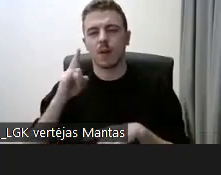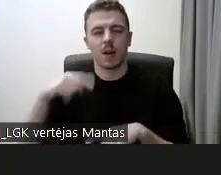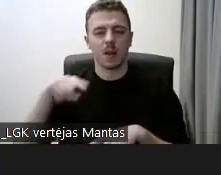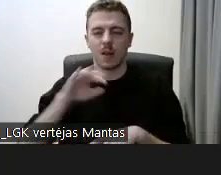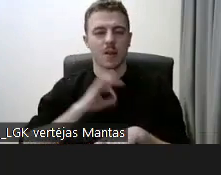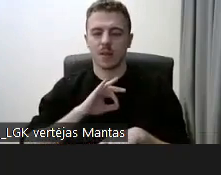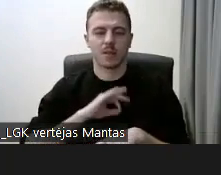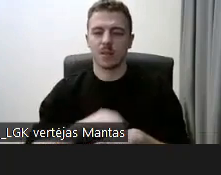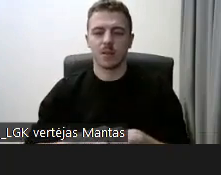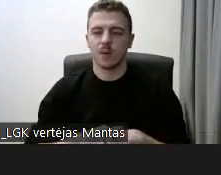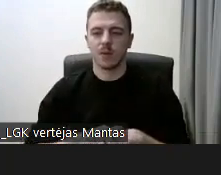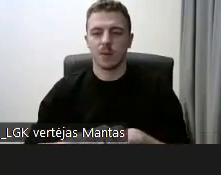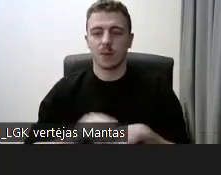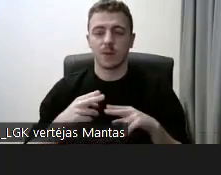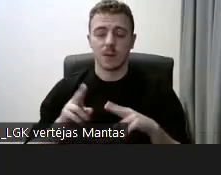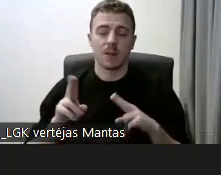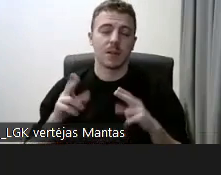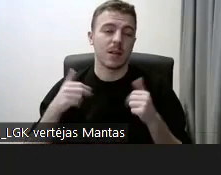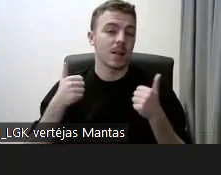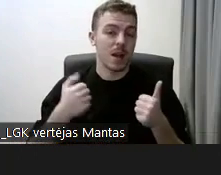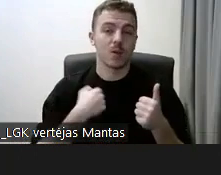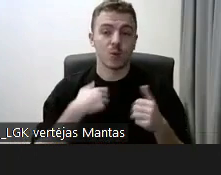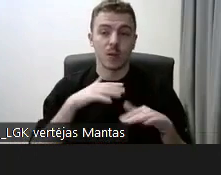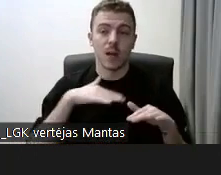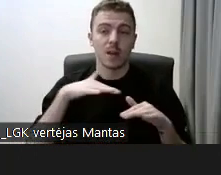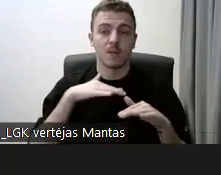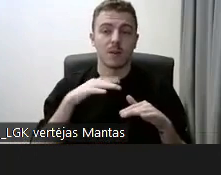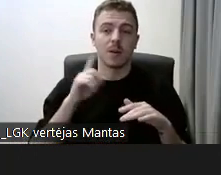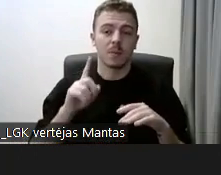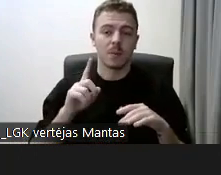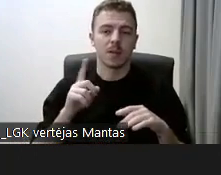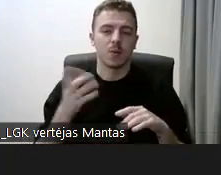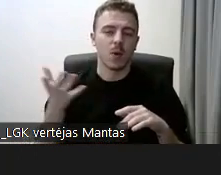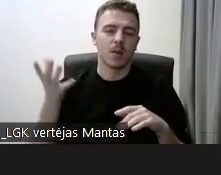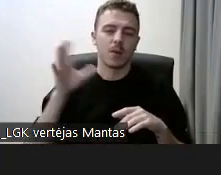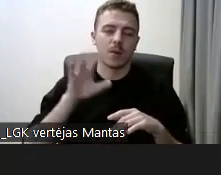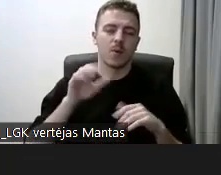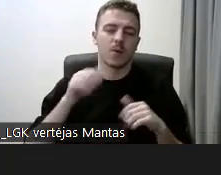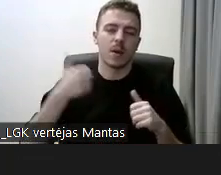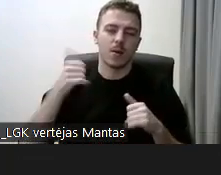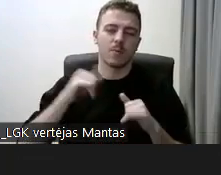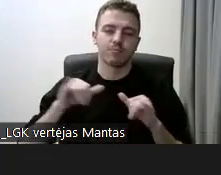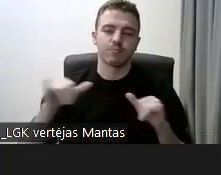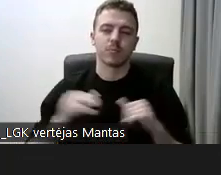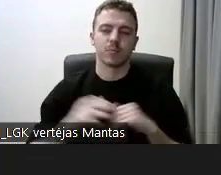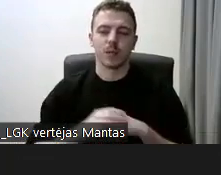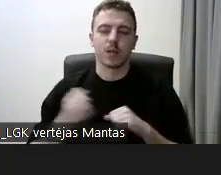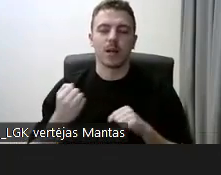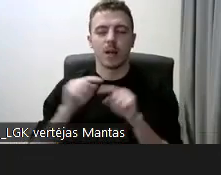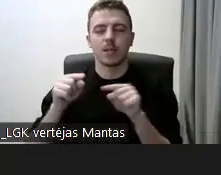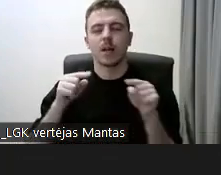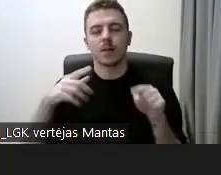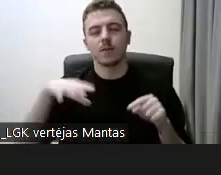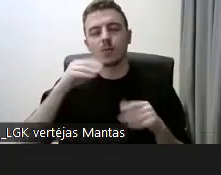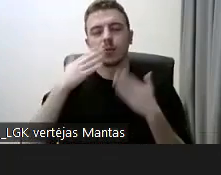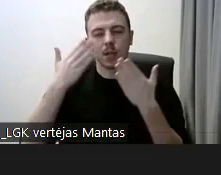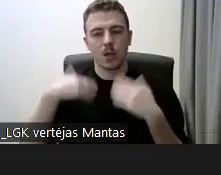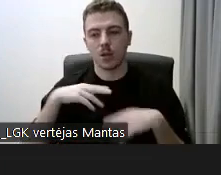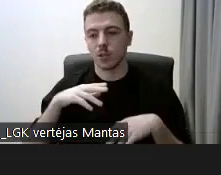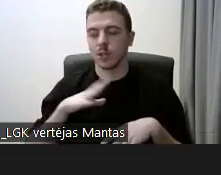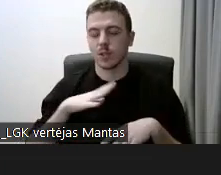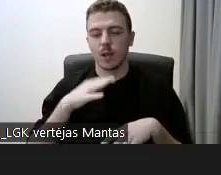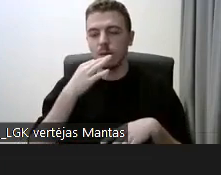nesinaudoja. Tai reiškia gerai turėti erdvės, bet reikia ir kai ko daugiau. Reikia uždegti vaikus troškimus skaityti. Tikrai, aš jau nesakau, kad taip yra